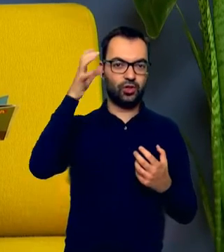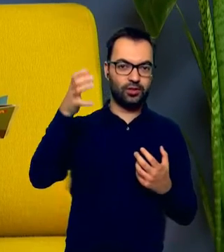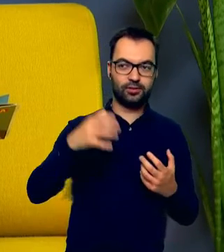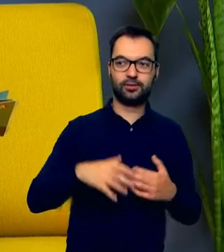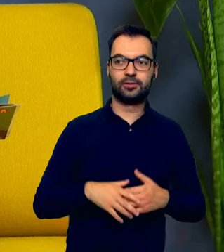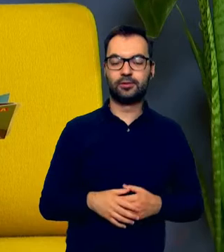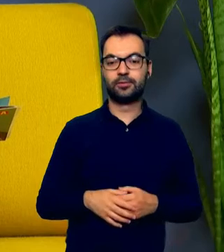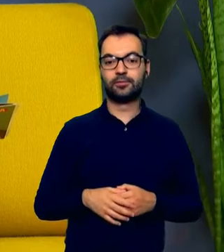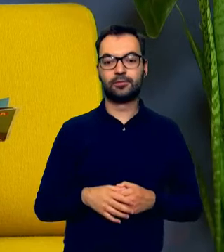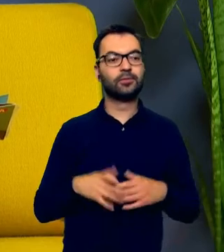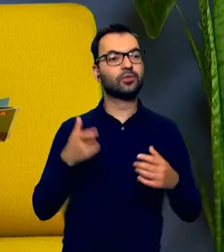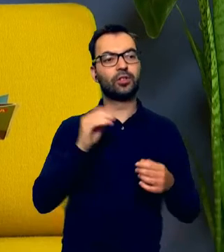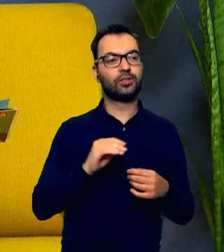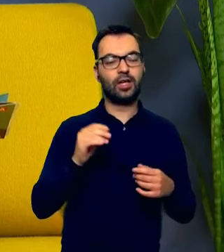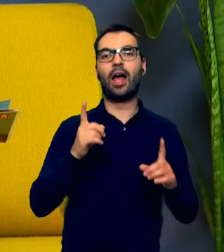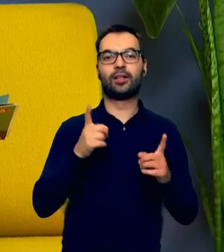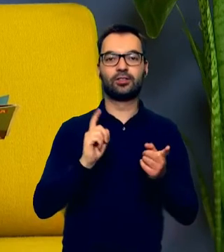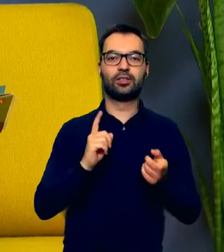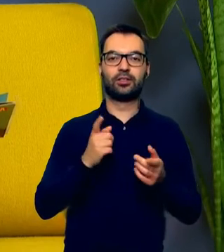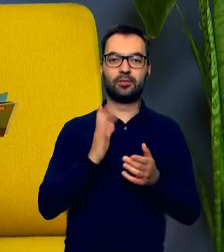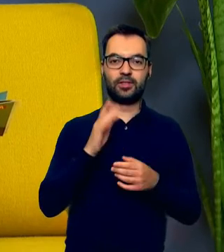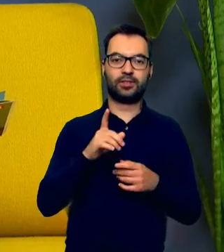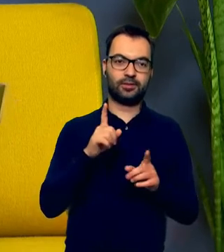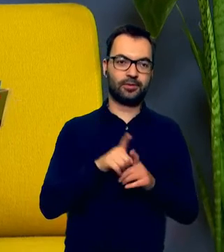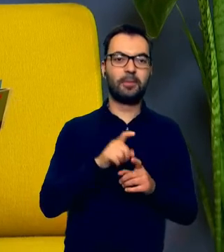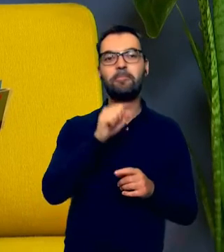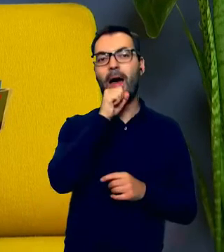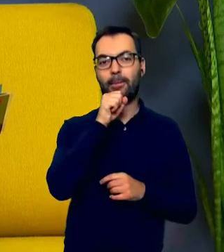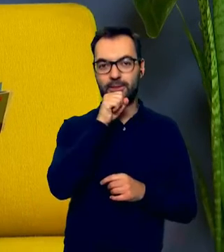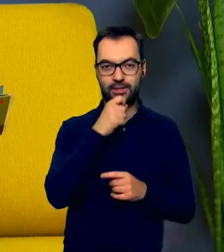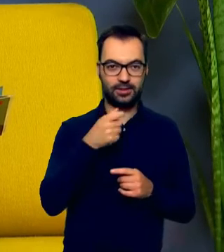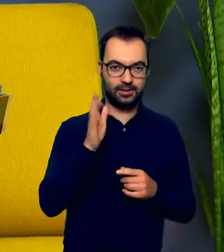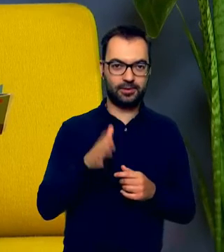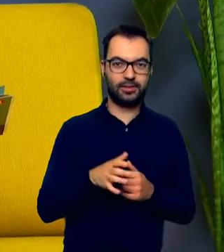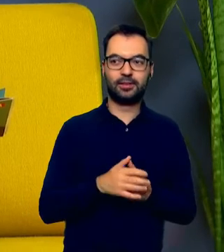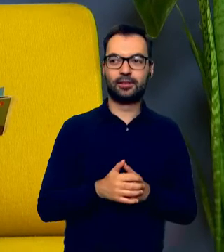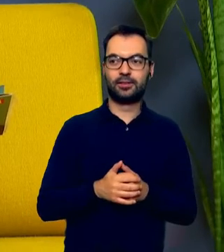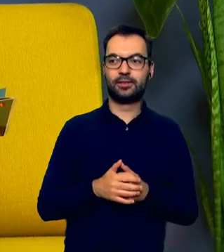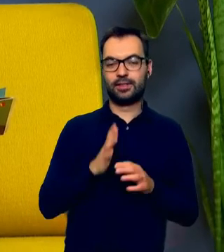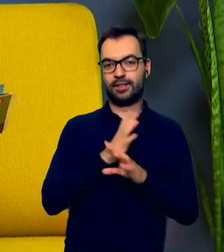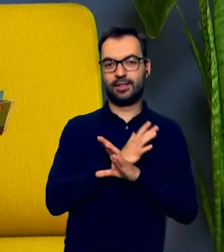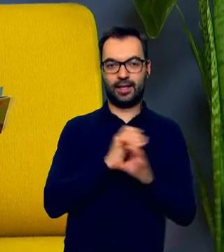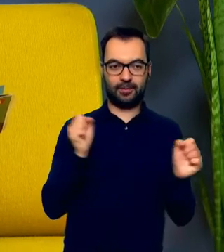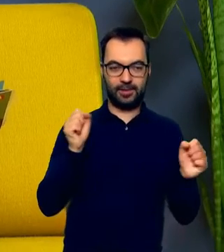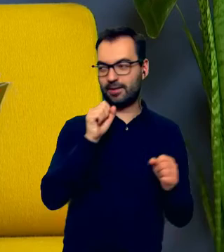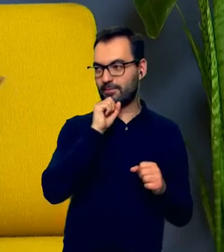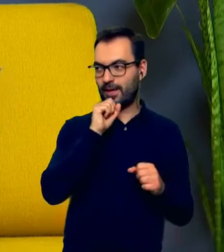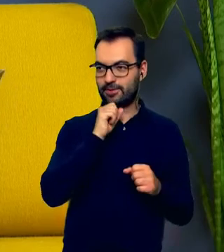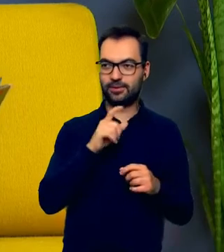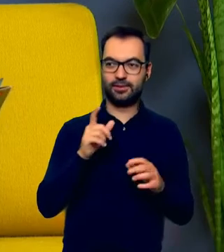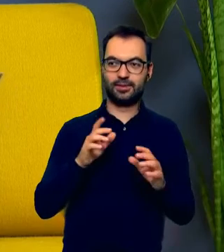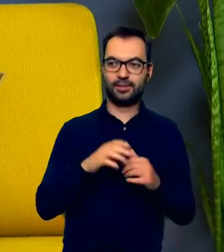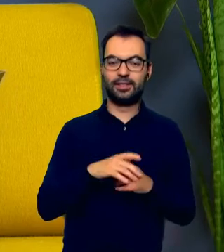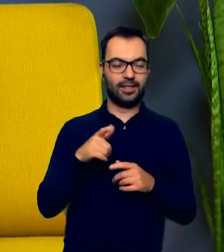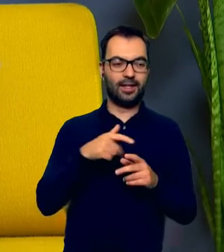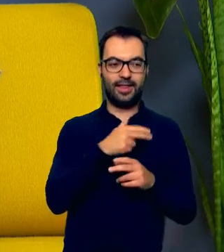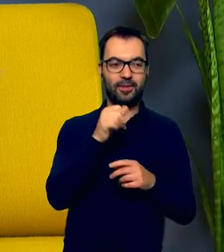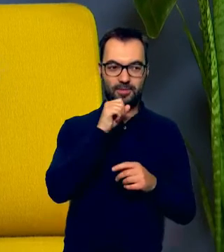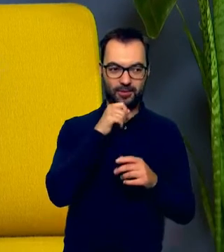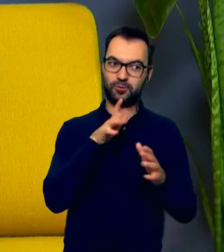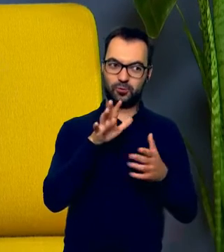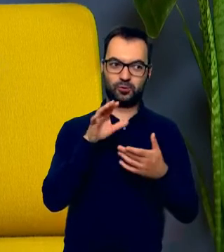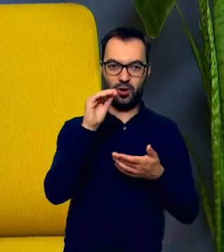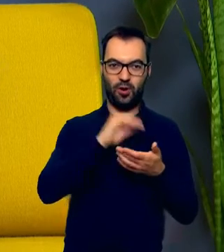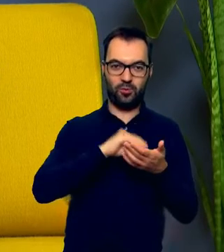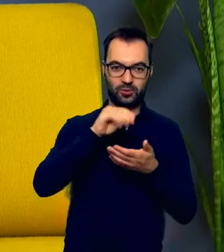zdolniejsi. Z czym to się jeszcze wiąże? Aha, szykuje się rola jej babci, tej... koszmarowi bycia babcią poświęcacie dosyć